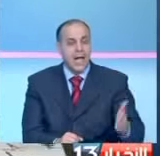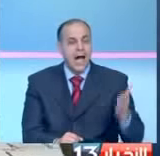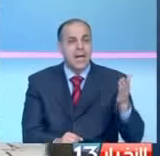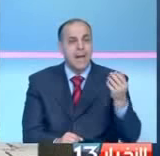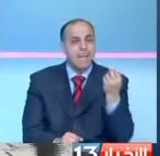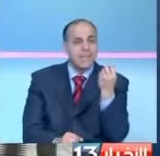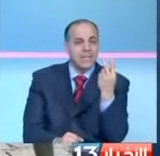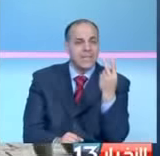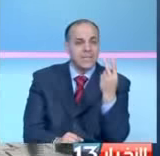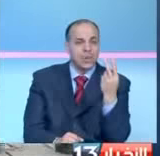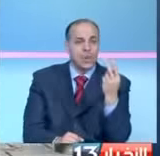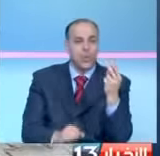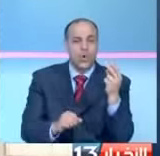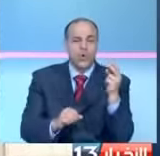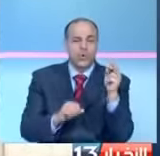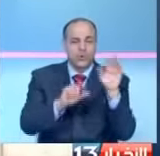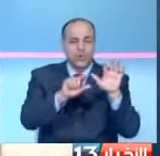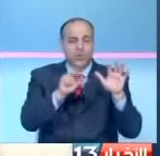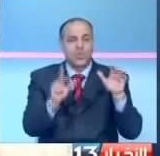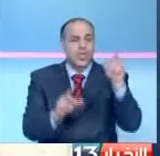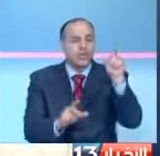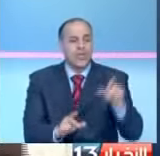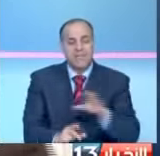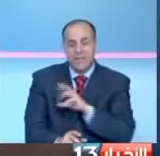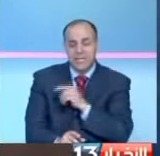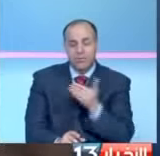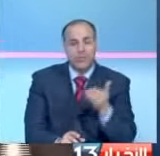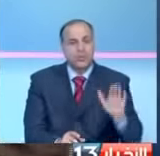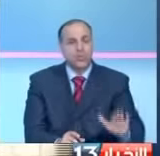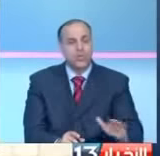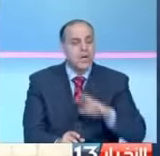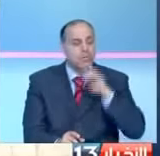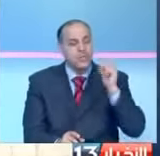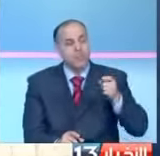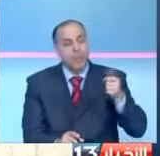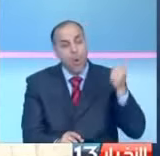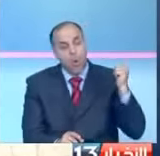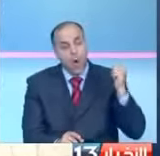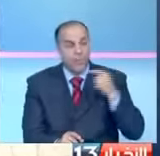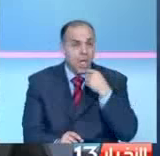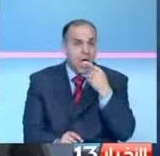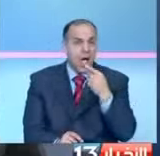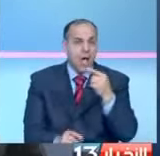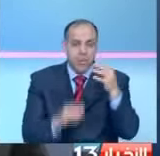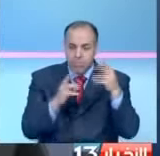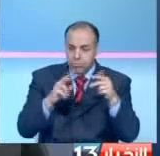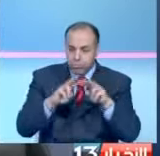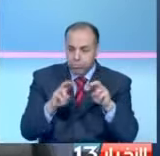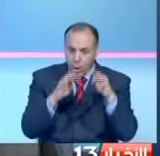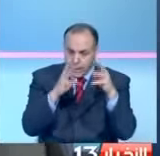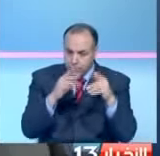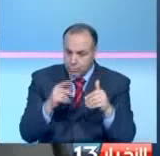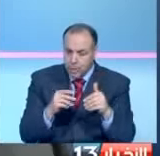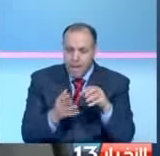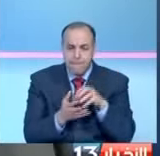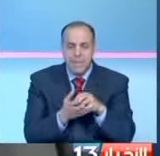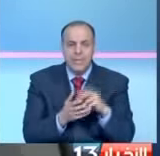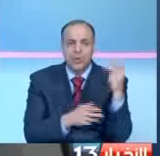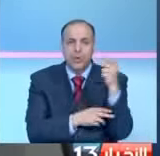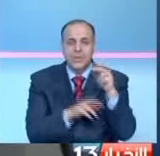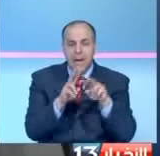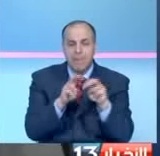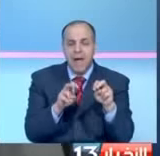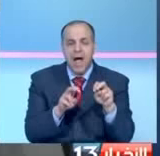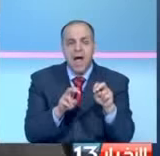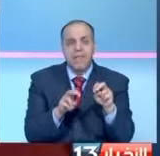عن 278 فلسطينيا على يد قوات الاحتلال، وذلك حسب دراسة إحصائية لمركز القدس